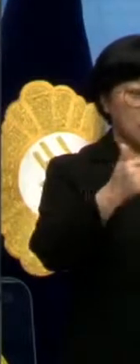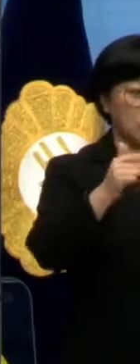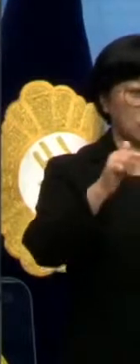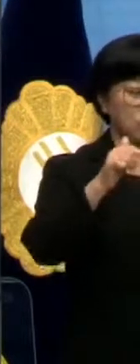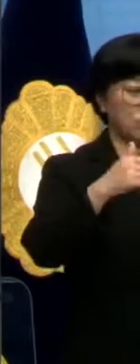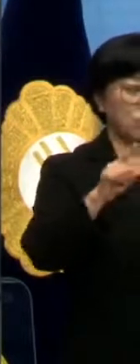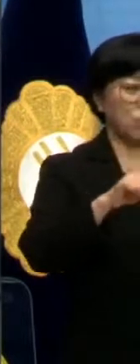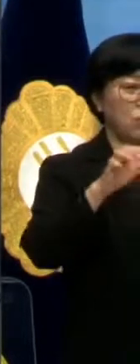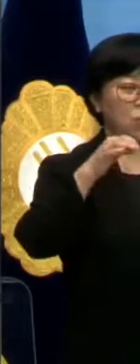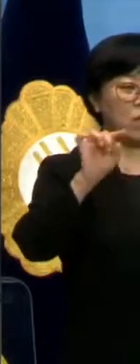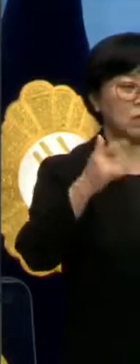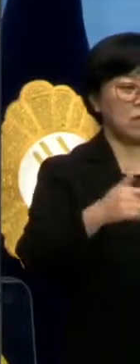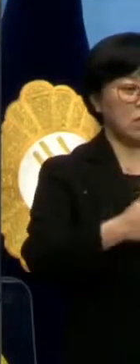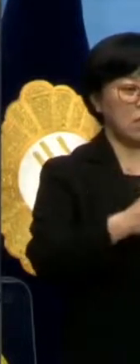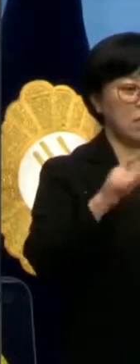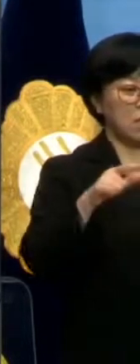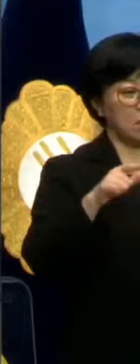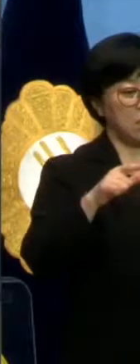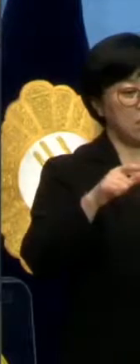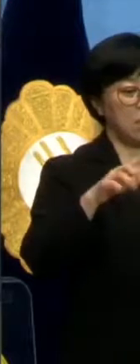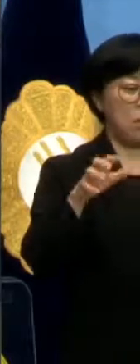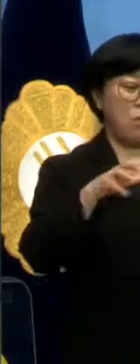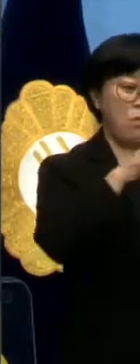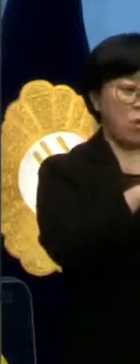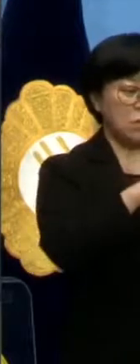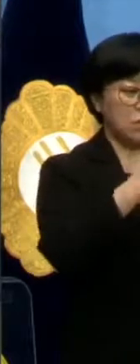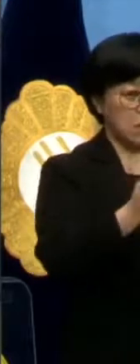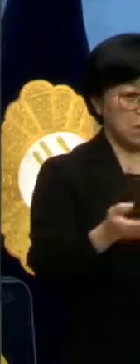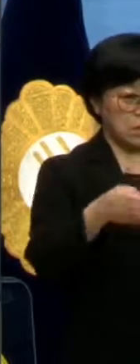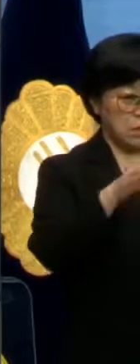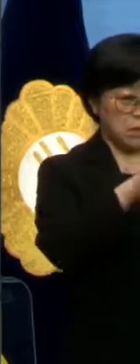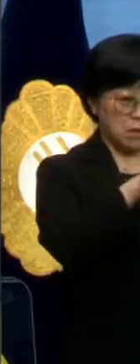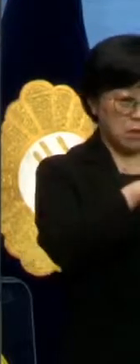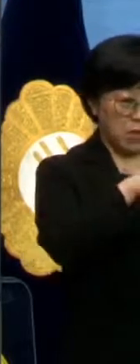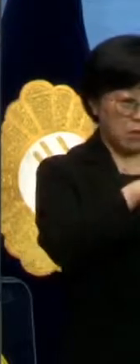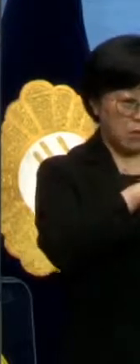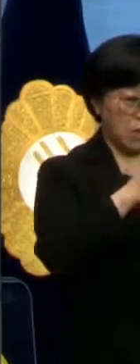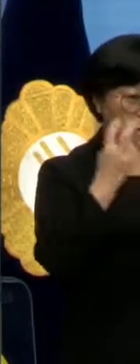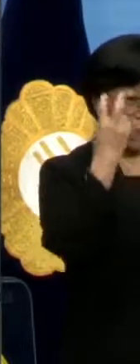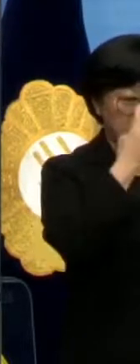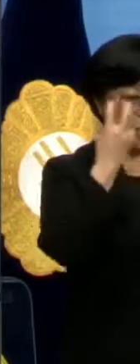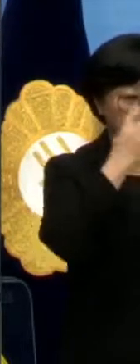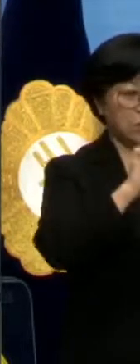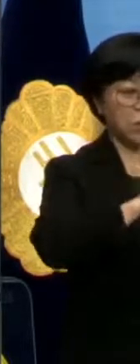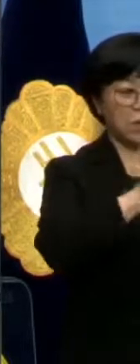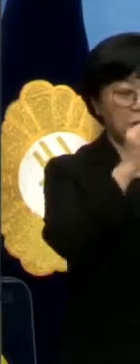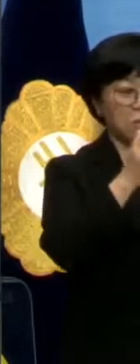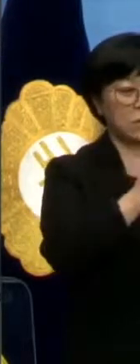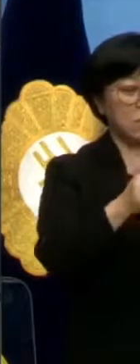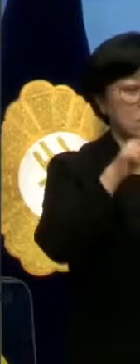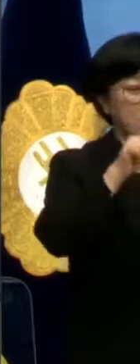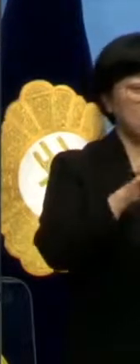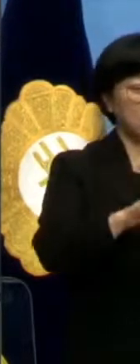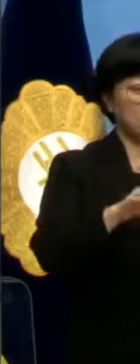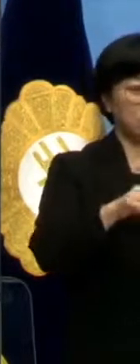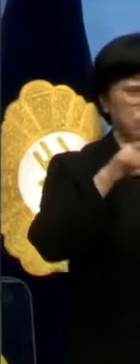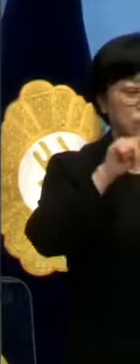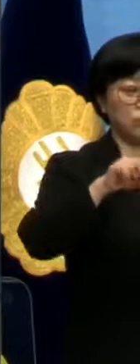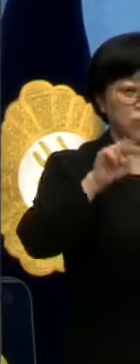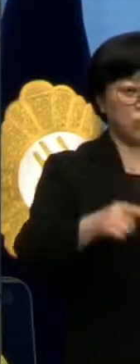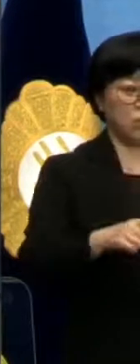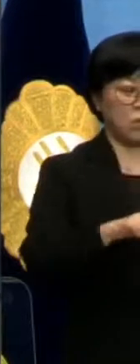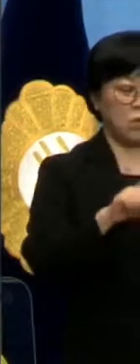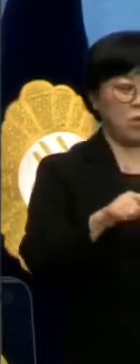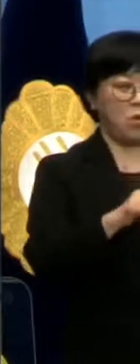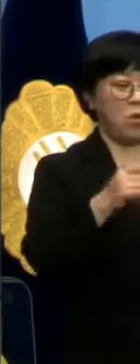우수한 다중 방지 시스템을 검증 해준 사례입니다 또한 삼중수소 는 화학적으로 물로써 존재하기에